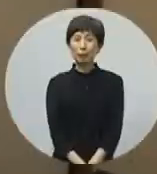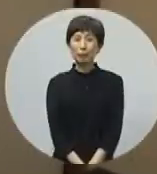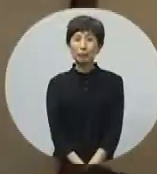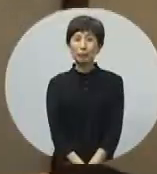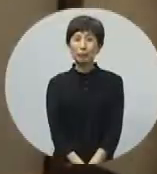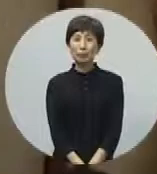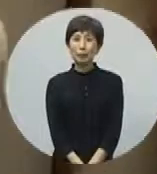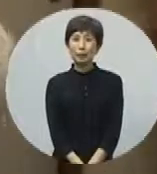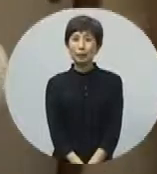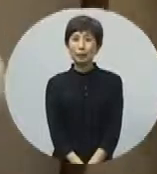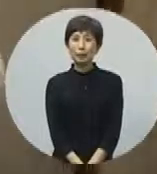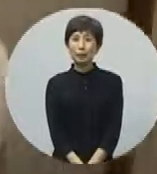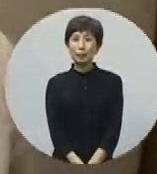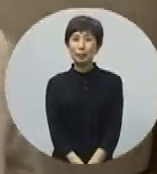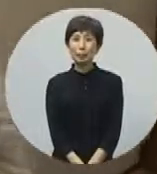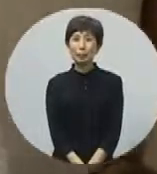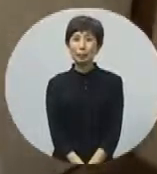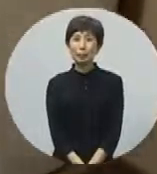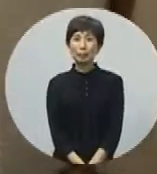しそう。